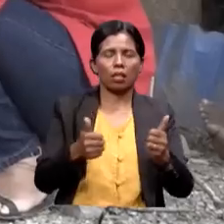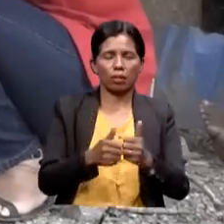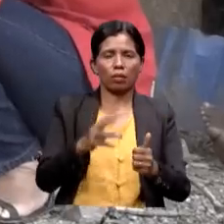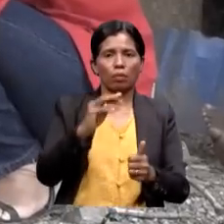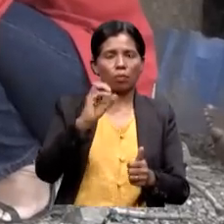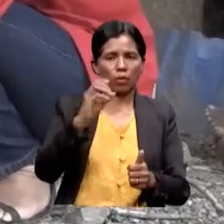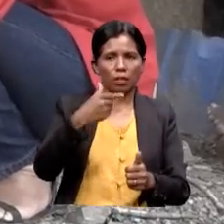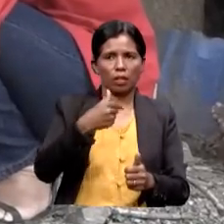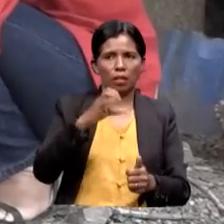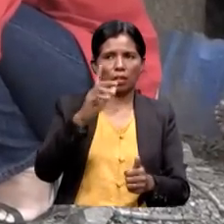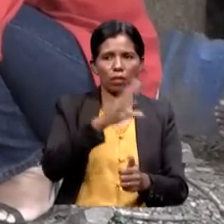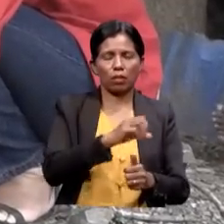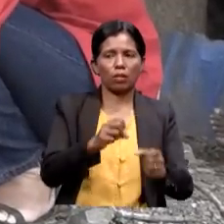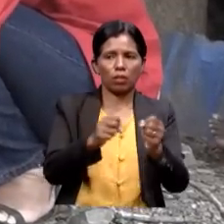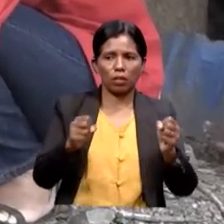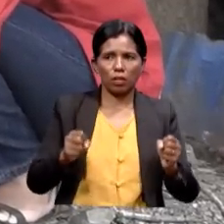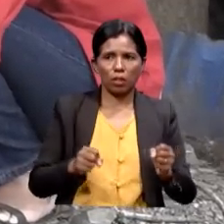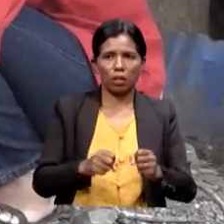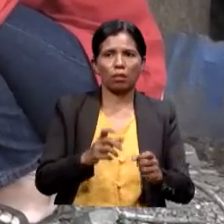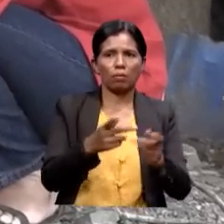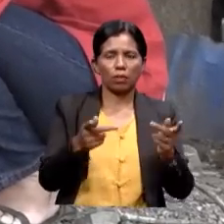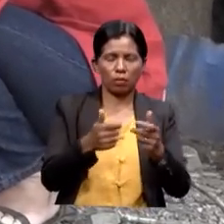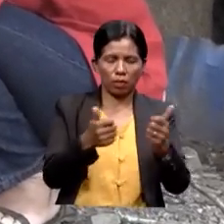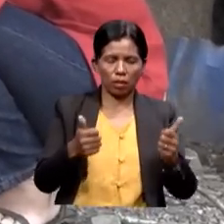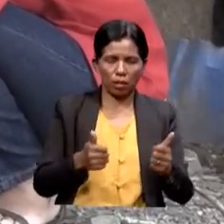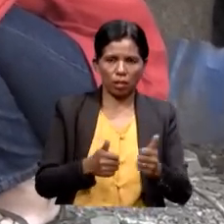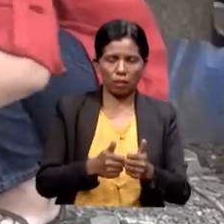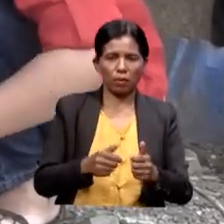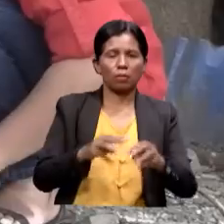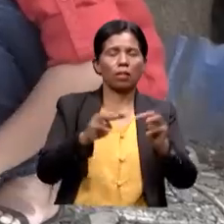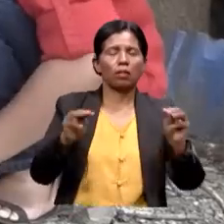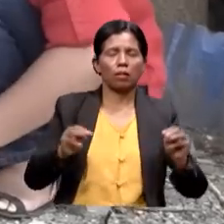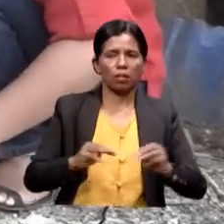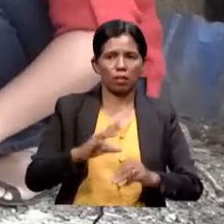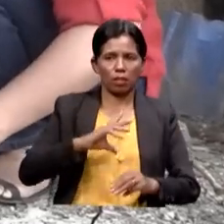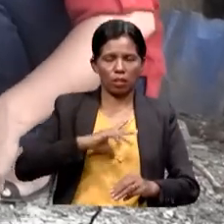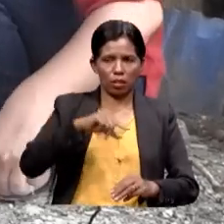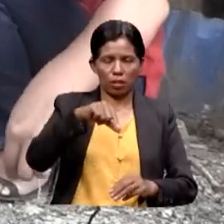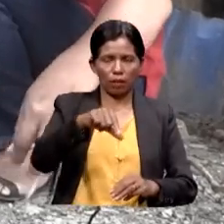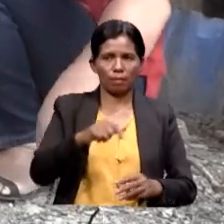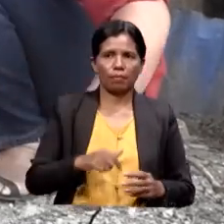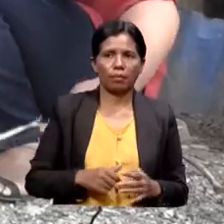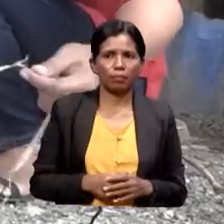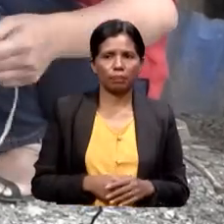ikun, suku mota ulun, posto administrativo Bazar Tete, município Likisa.